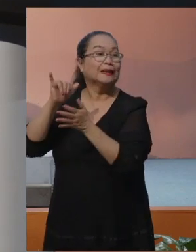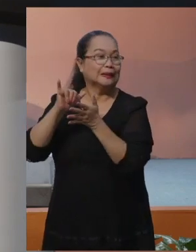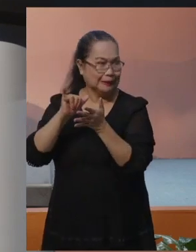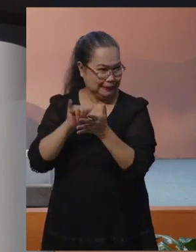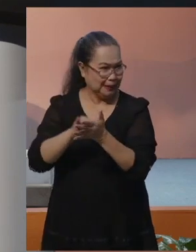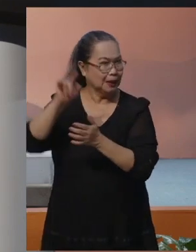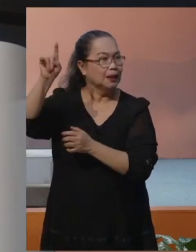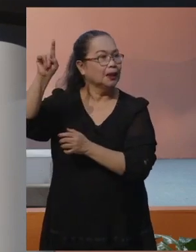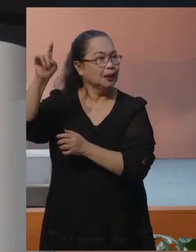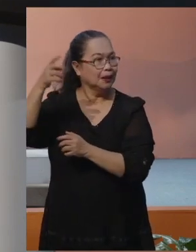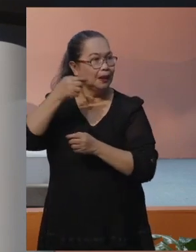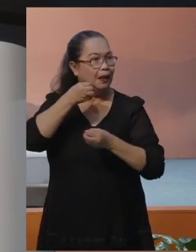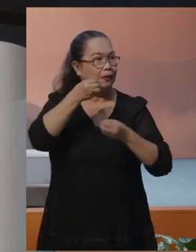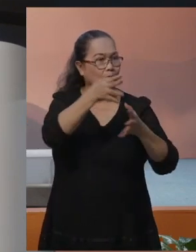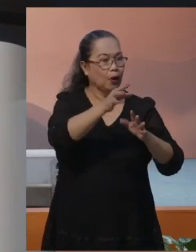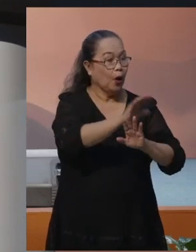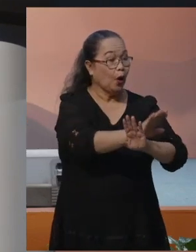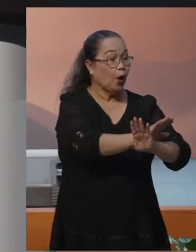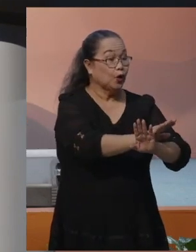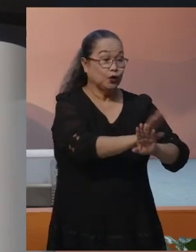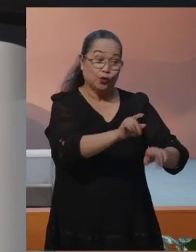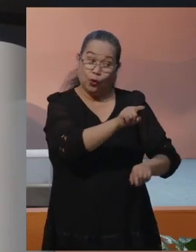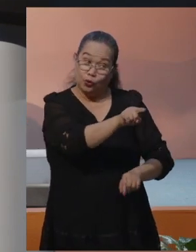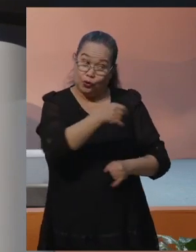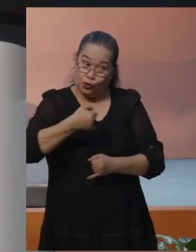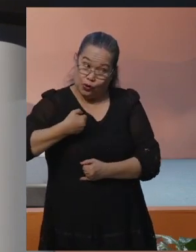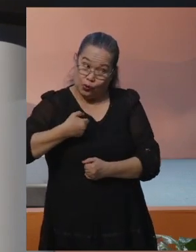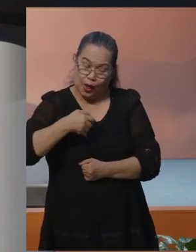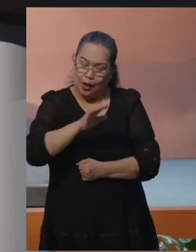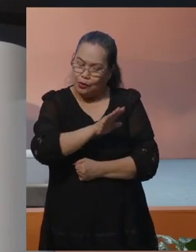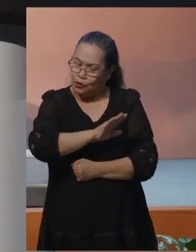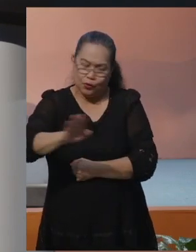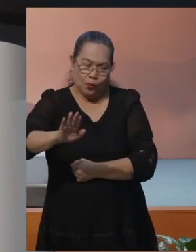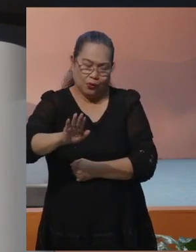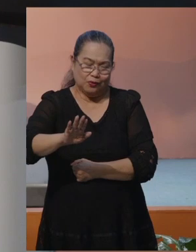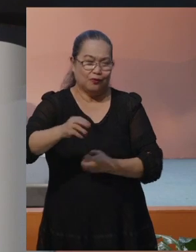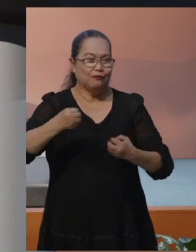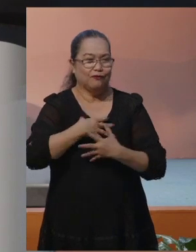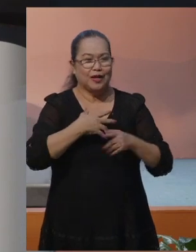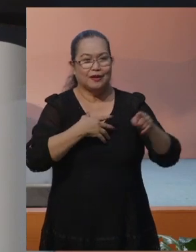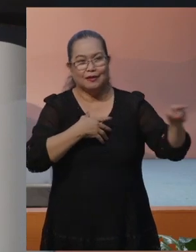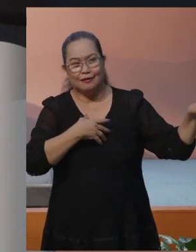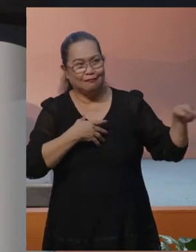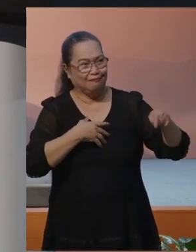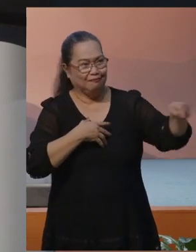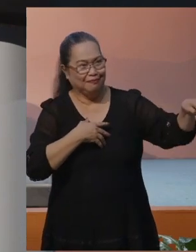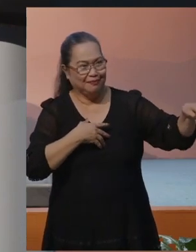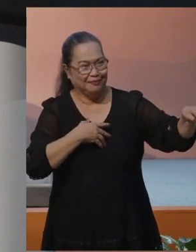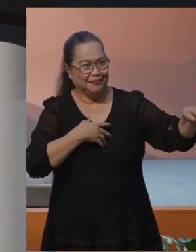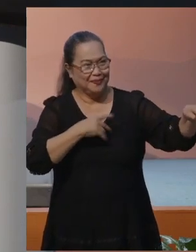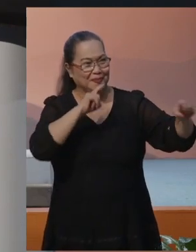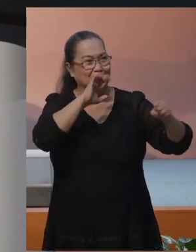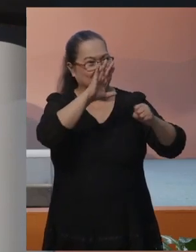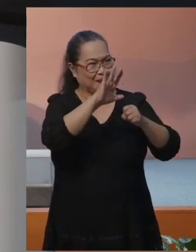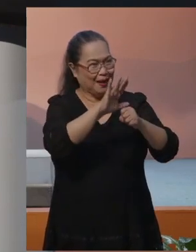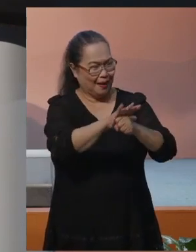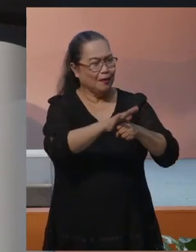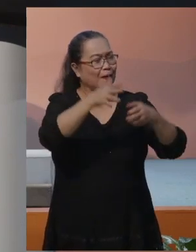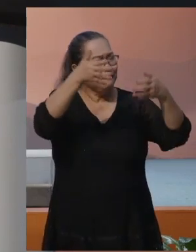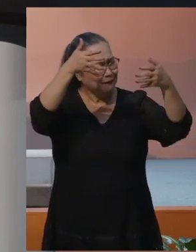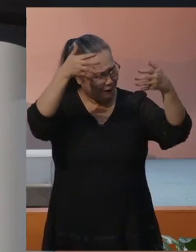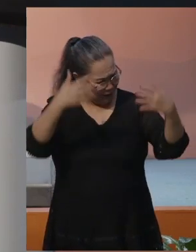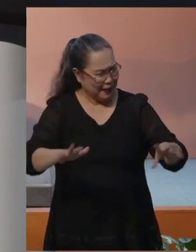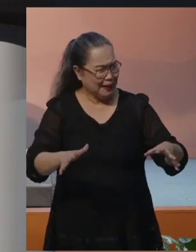ibigay ng Diyos yung utos, do not fear them. Bukod sa utos, binigyan siya ng pangako, for I have given them into